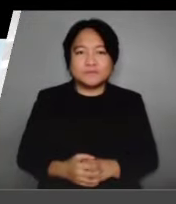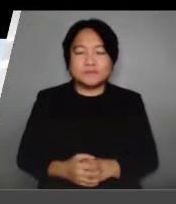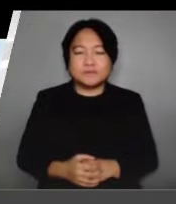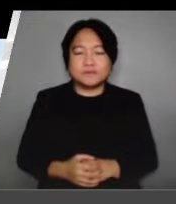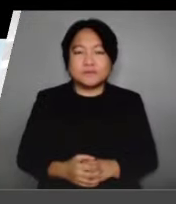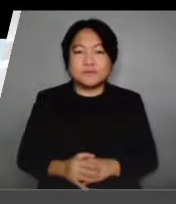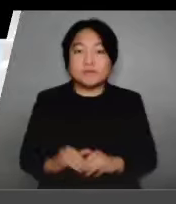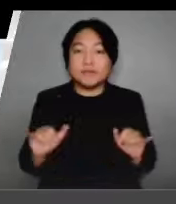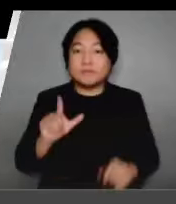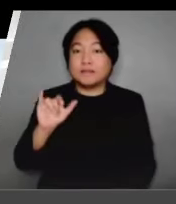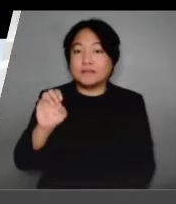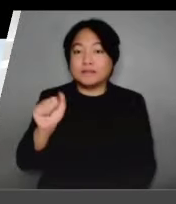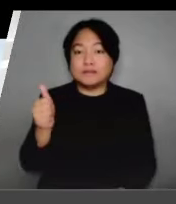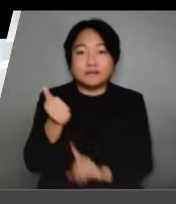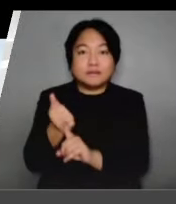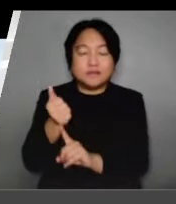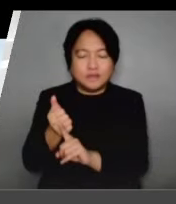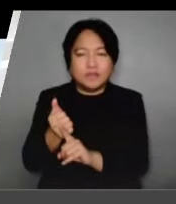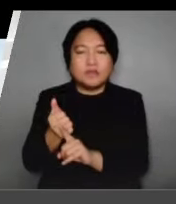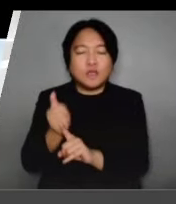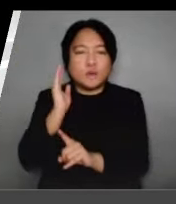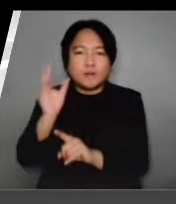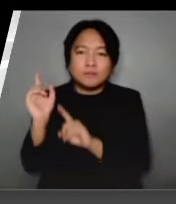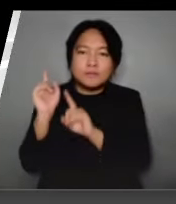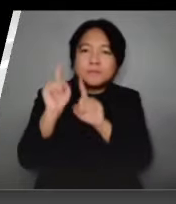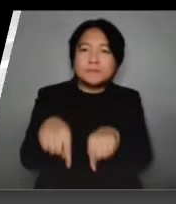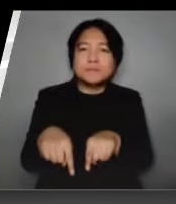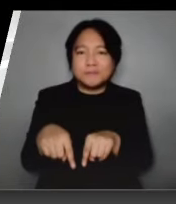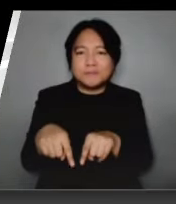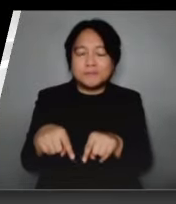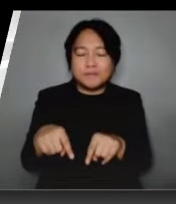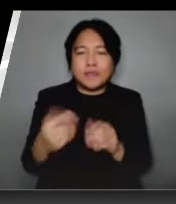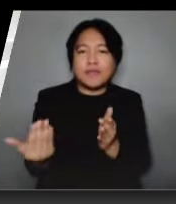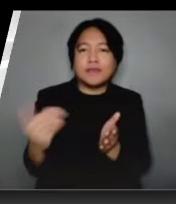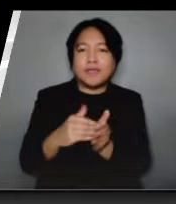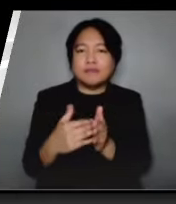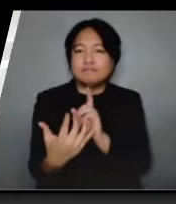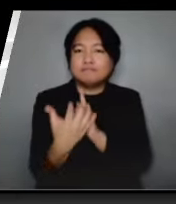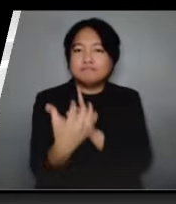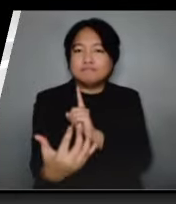Lisa. Naglabas siya ng teaser para sa bago niyang single.